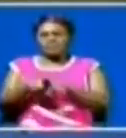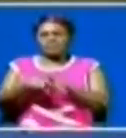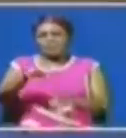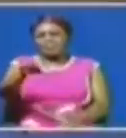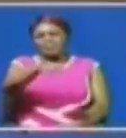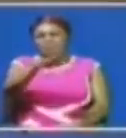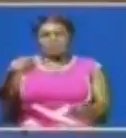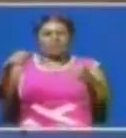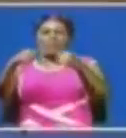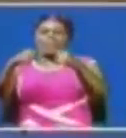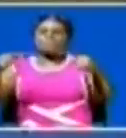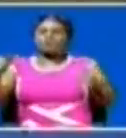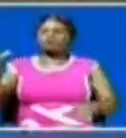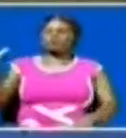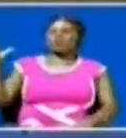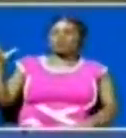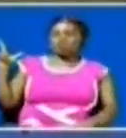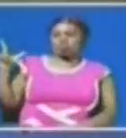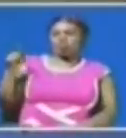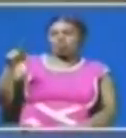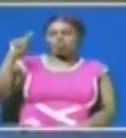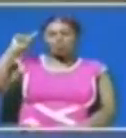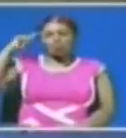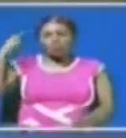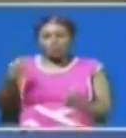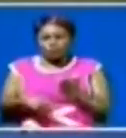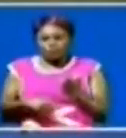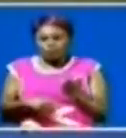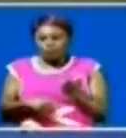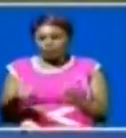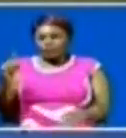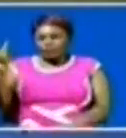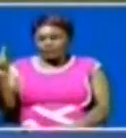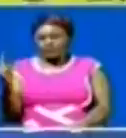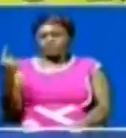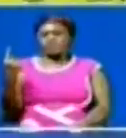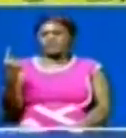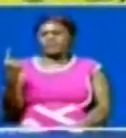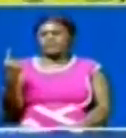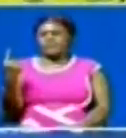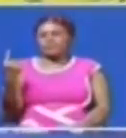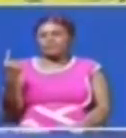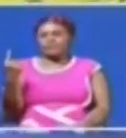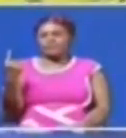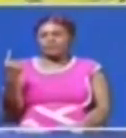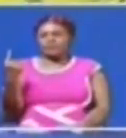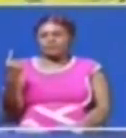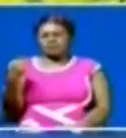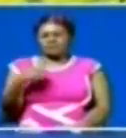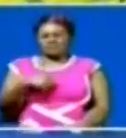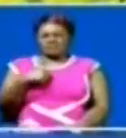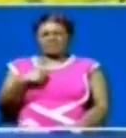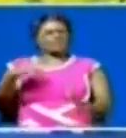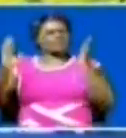ambao wanaipinga sheria hii. Je, mtazamo wako ni upi? Kwanza kwangu ninaona vibaya